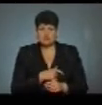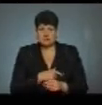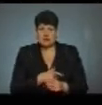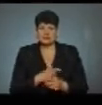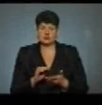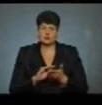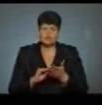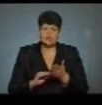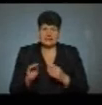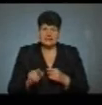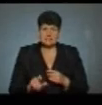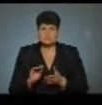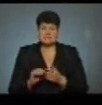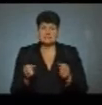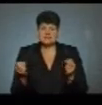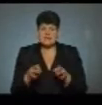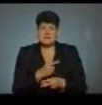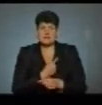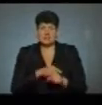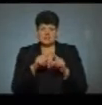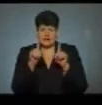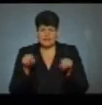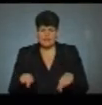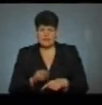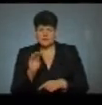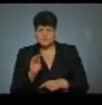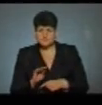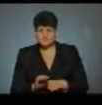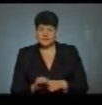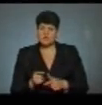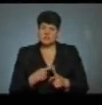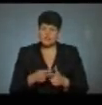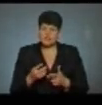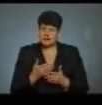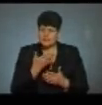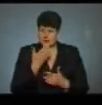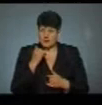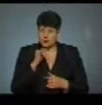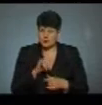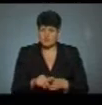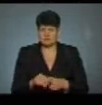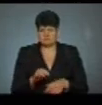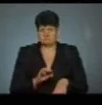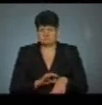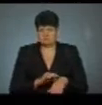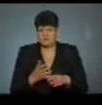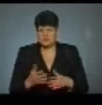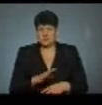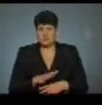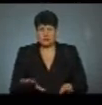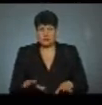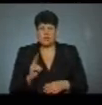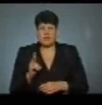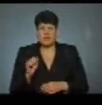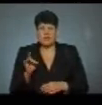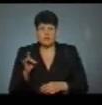чиновники та журналісти заповнюють спеціальні медичні анкети, у яких зазначають, чи немає у них ознак нездужання, чи не перебували під час карантину